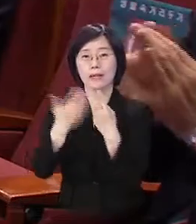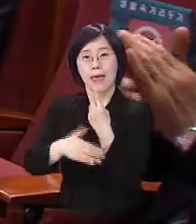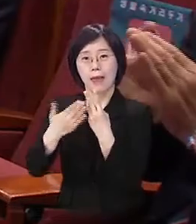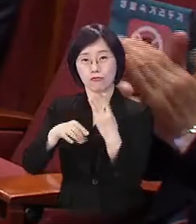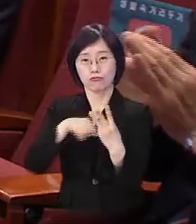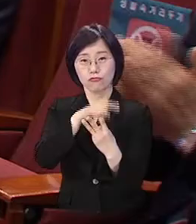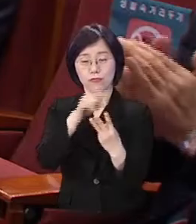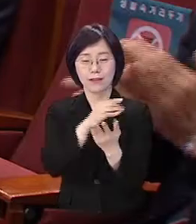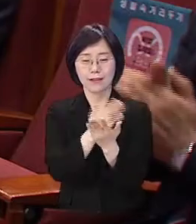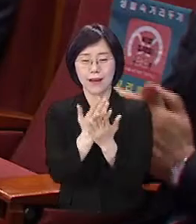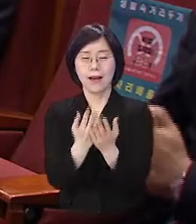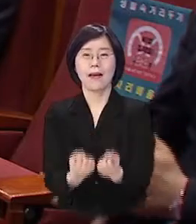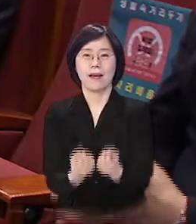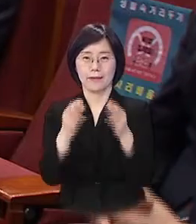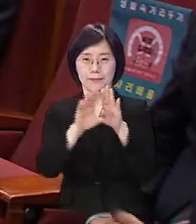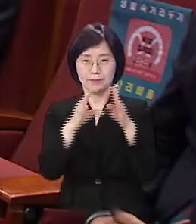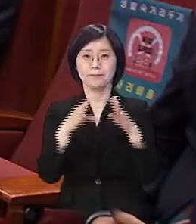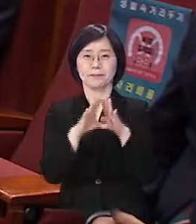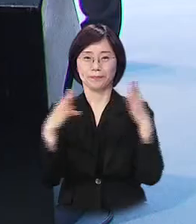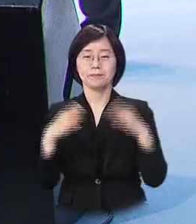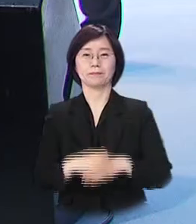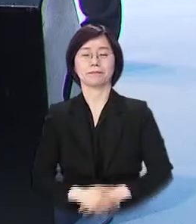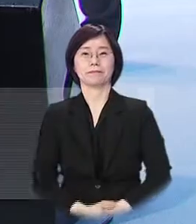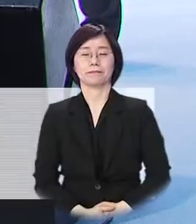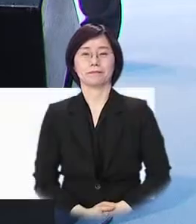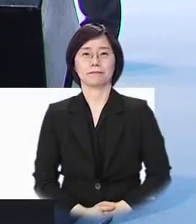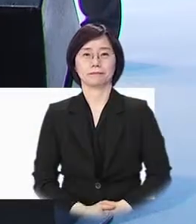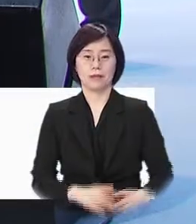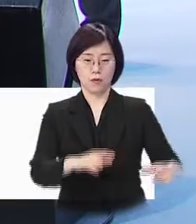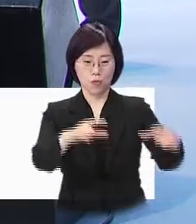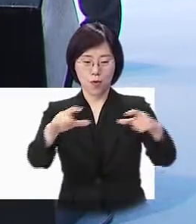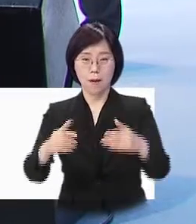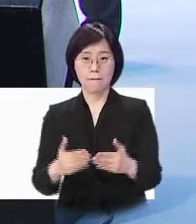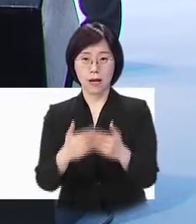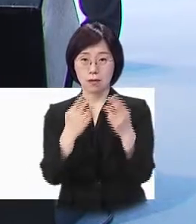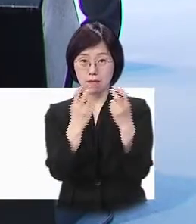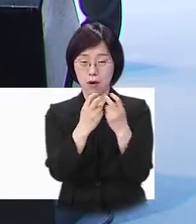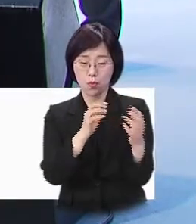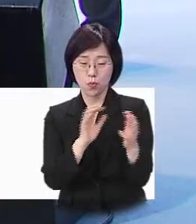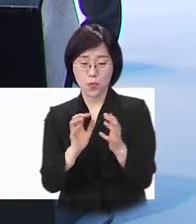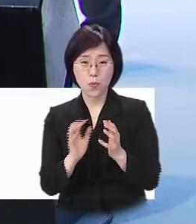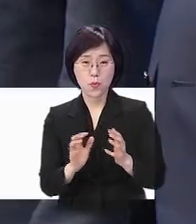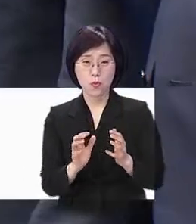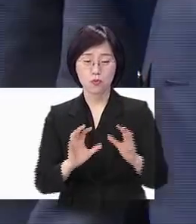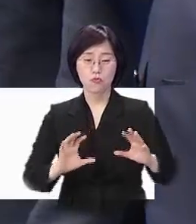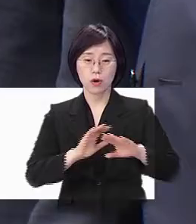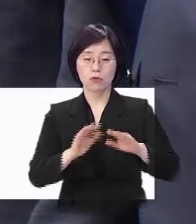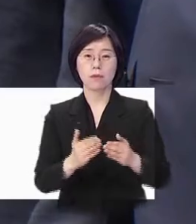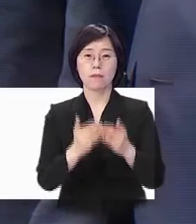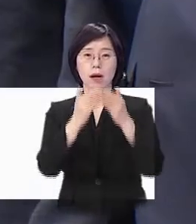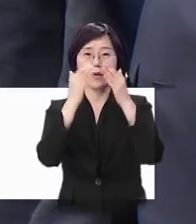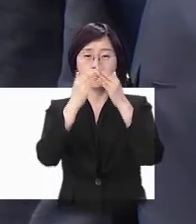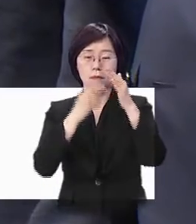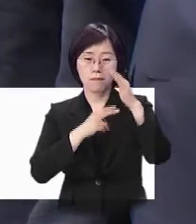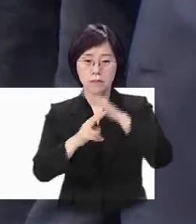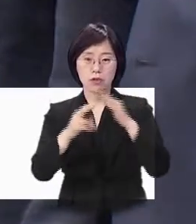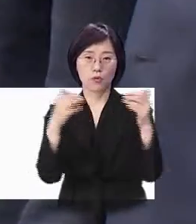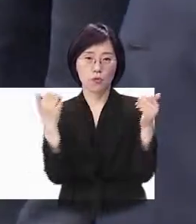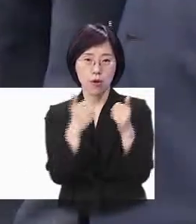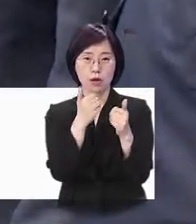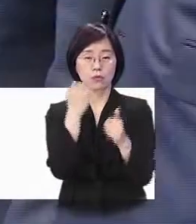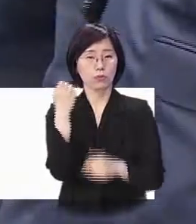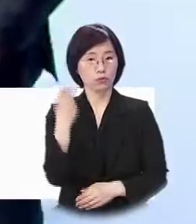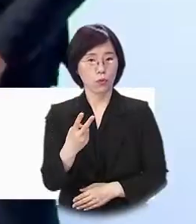대구에서 다양한 행사들이 이어집니다. 권역별 발전 전략을 논의하는 국가균형발전 비전회의가